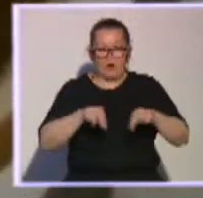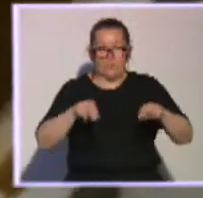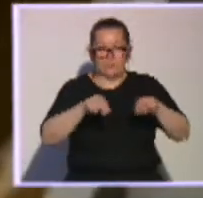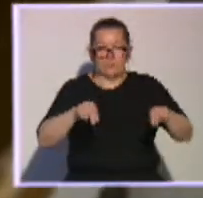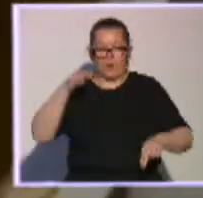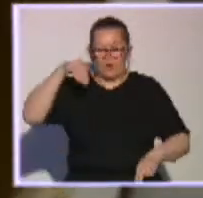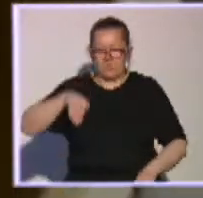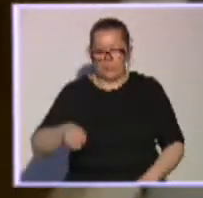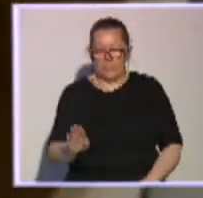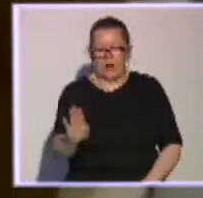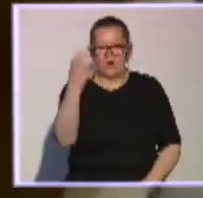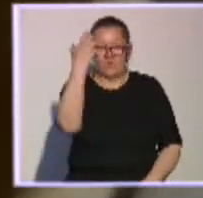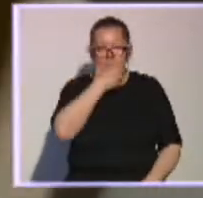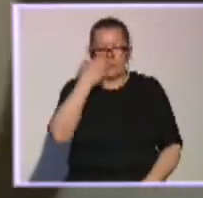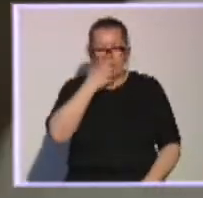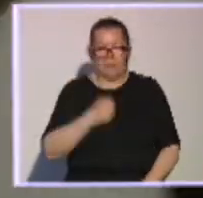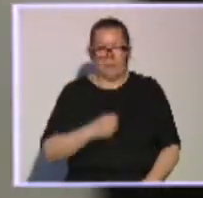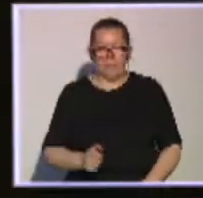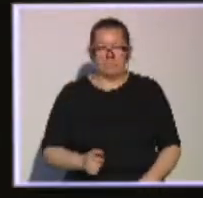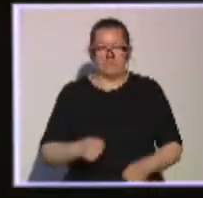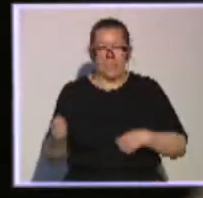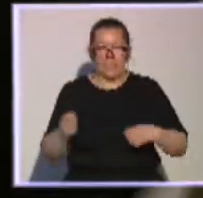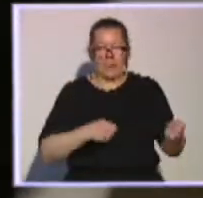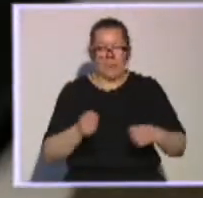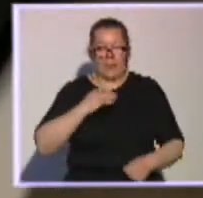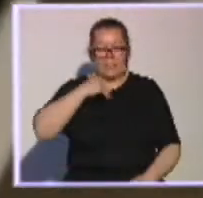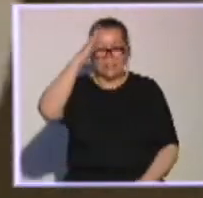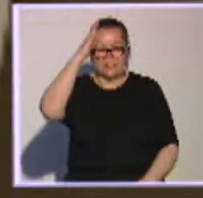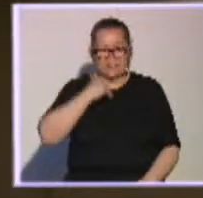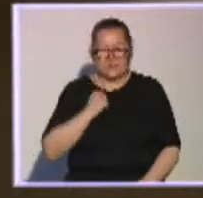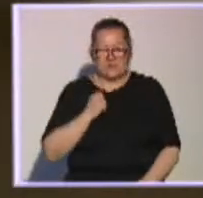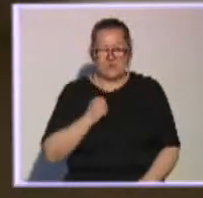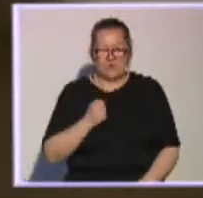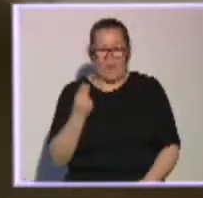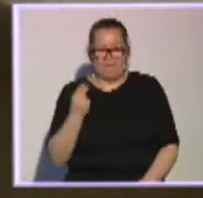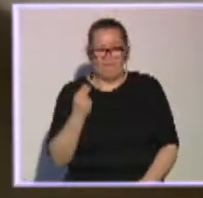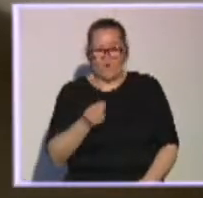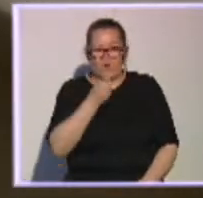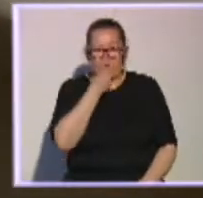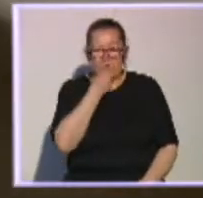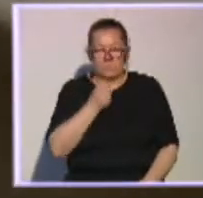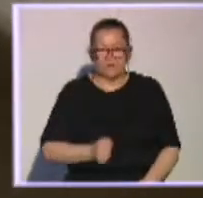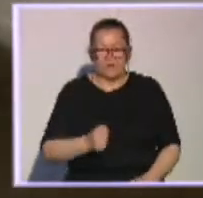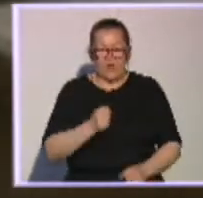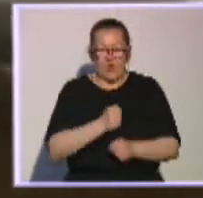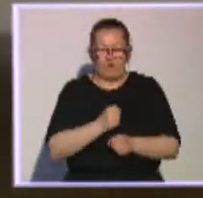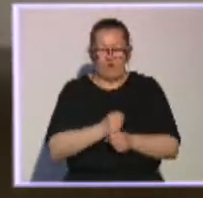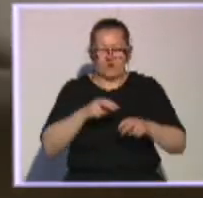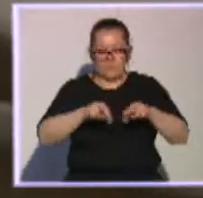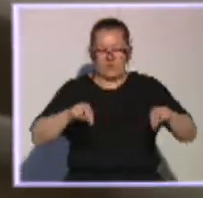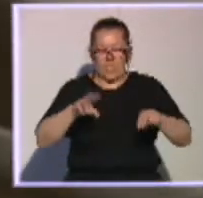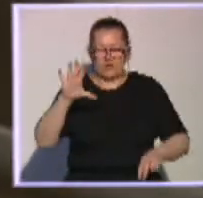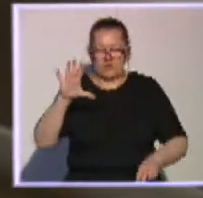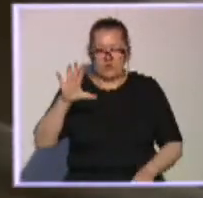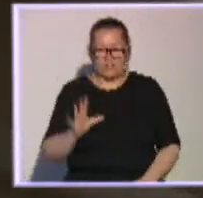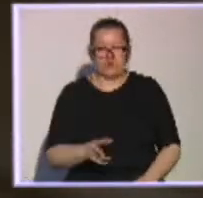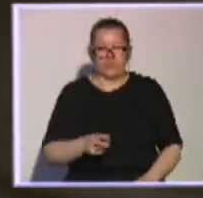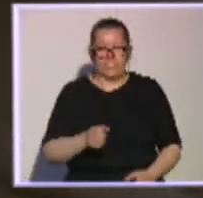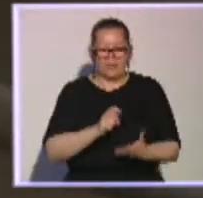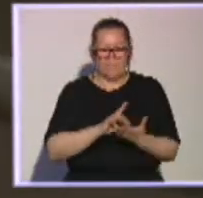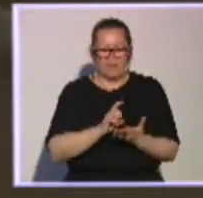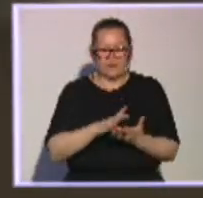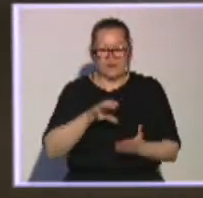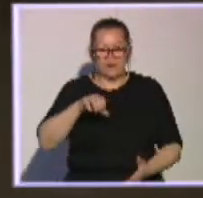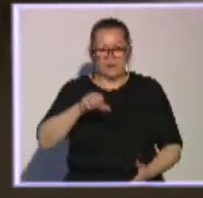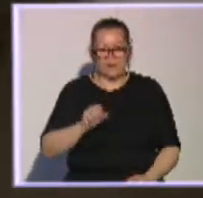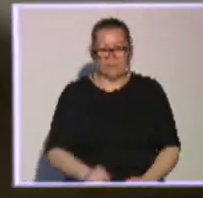Dealul Negru au făcut parte dintr-o campanie care a marcat Ziua Siguranței Alimentare. Au fost controlați 5 vânzători de mici. La 4 dintre aceștia